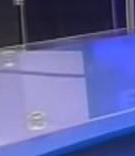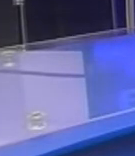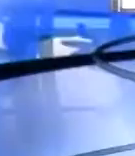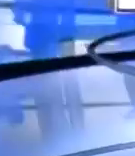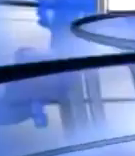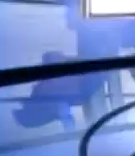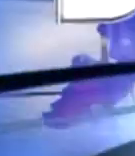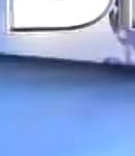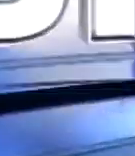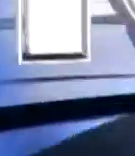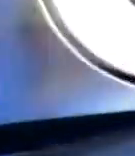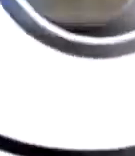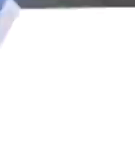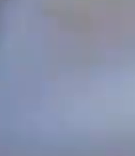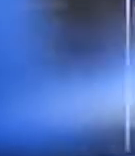подій.